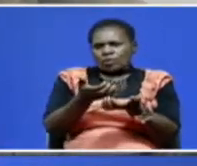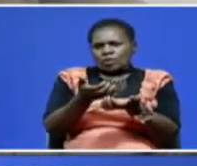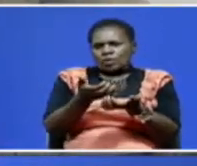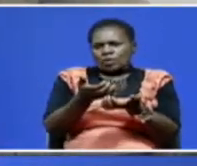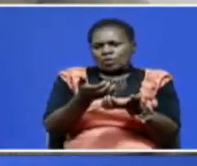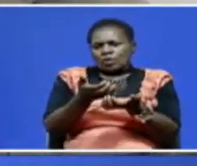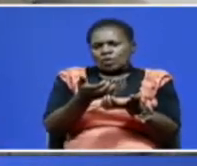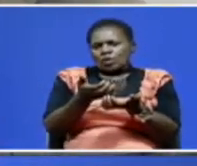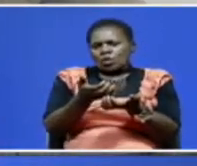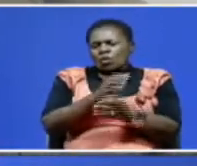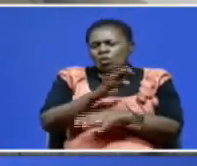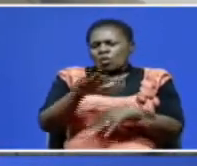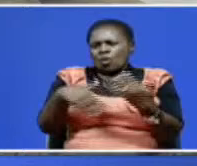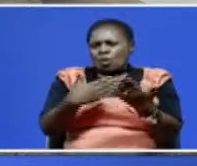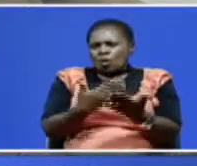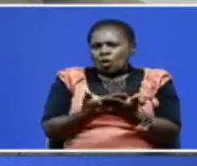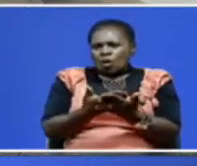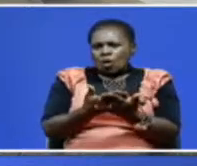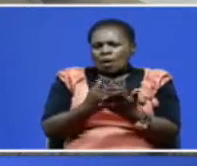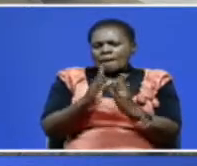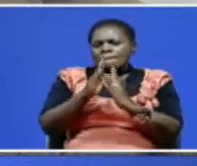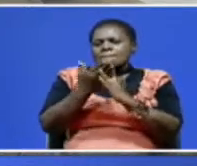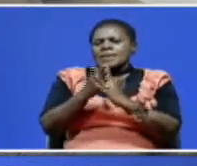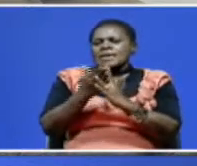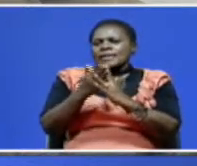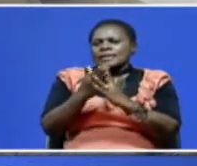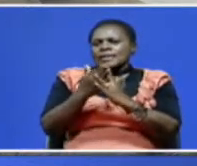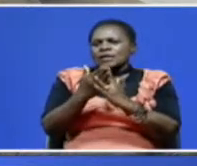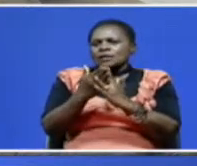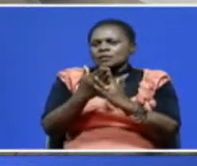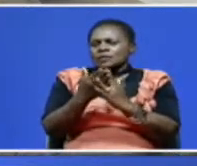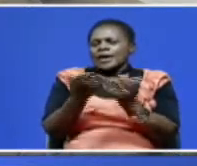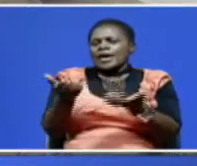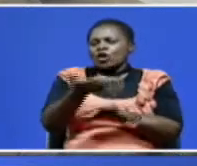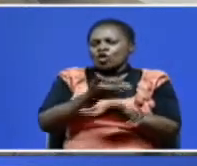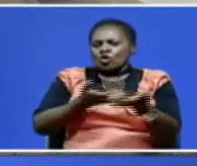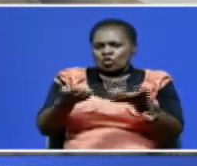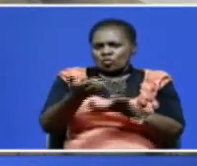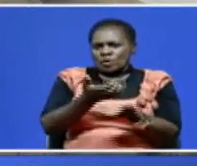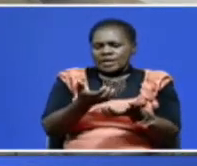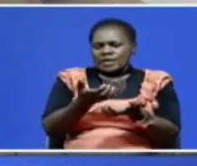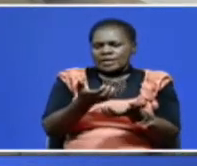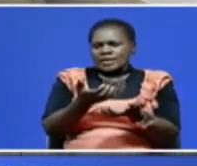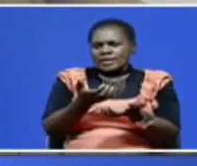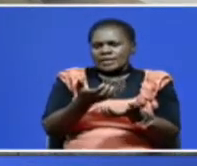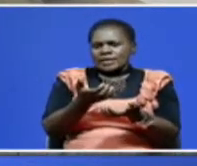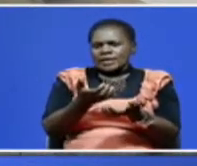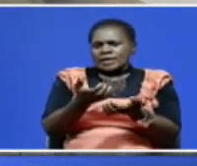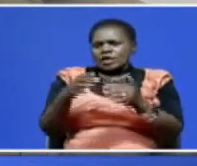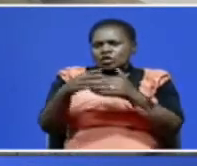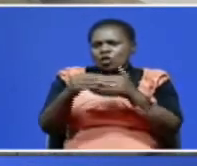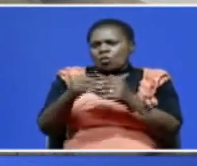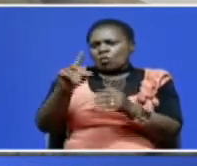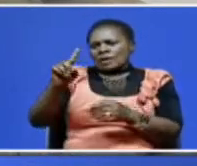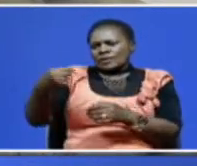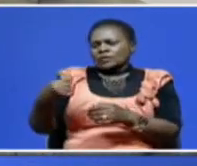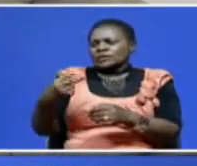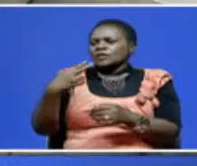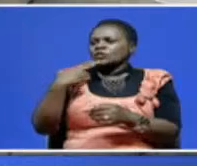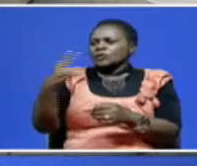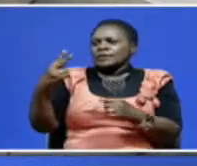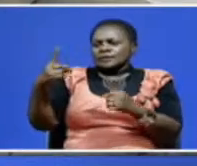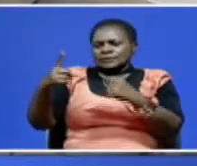ambazo zina wastani wa pato la mwananchi wake ambalo ni chini ya dola 1026,